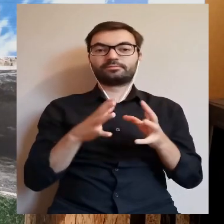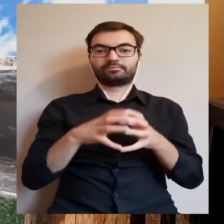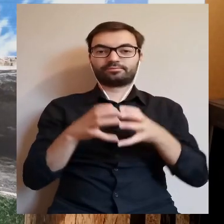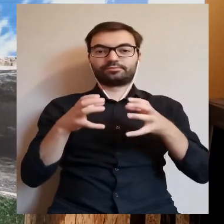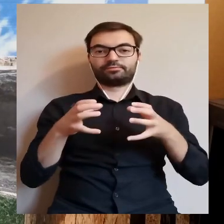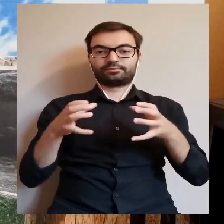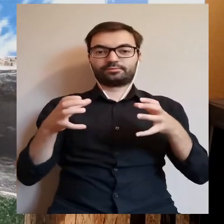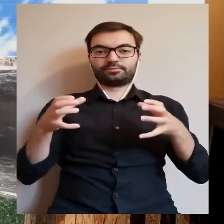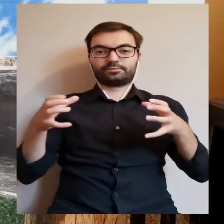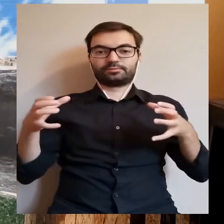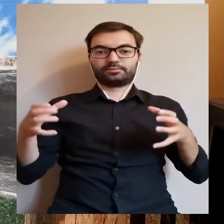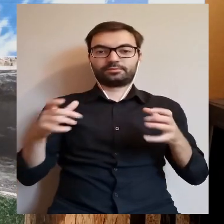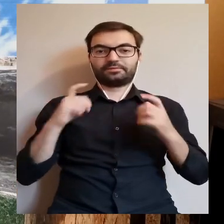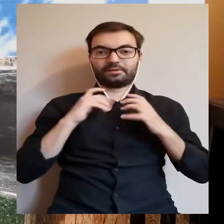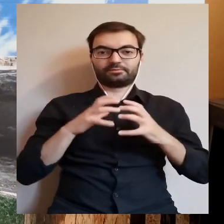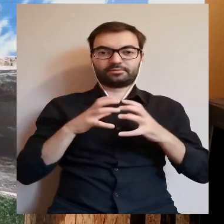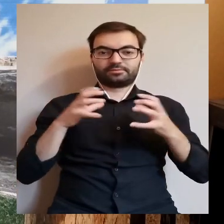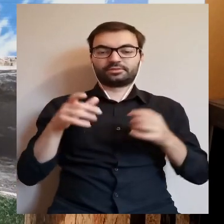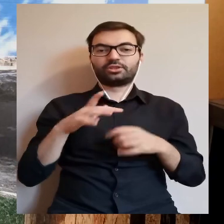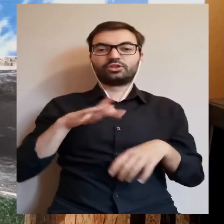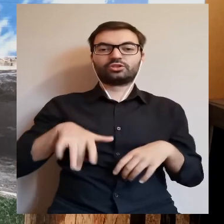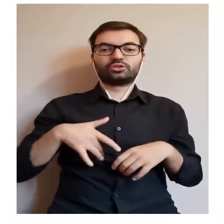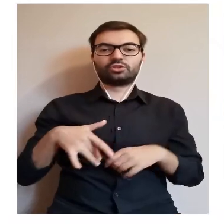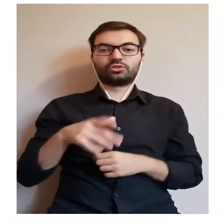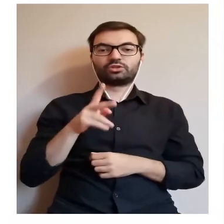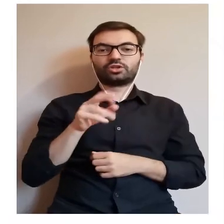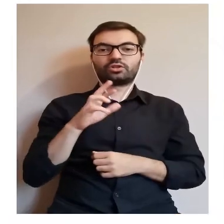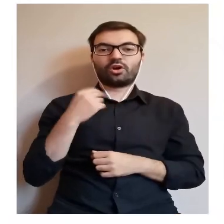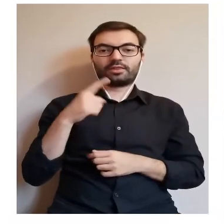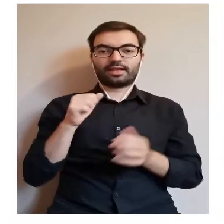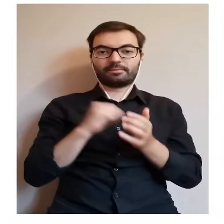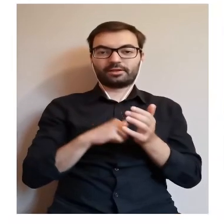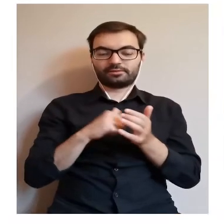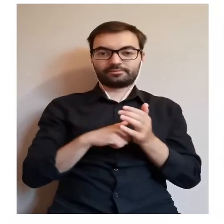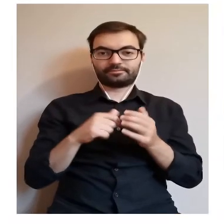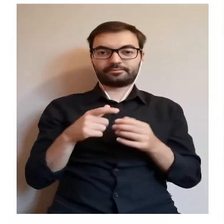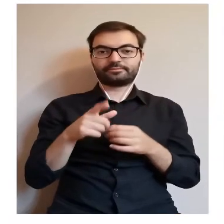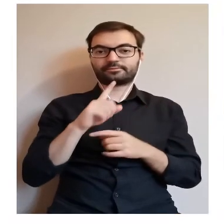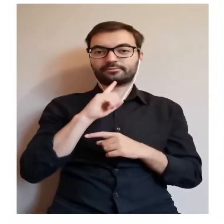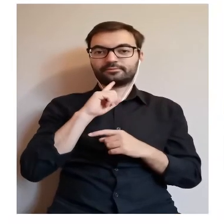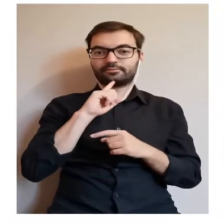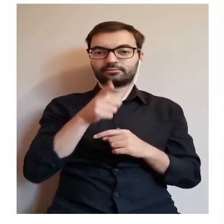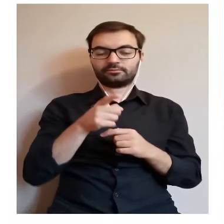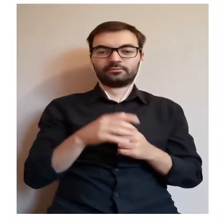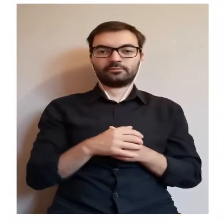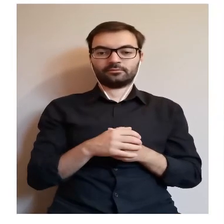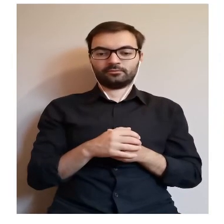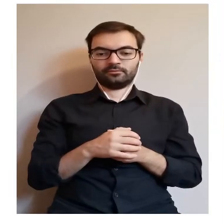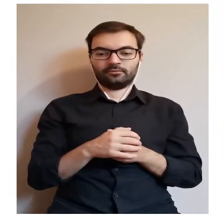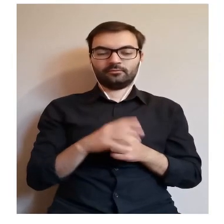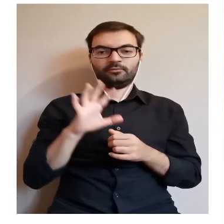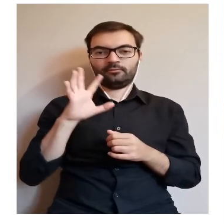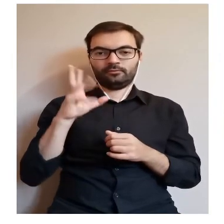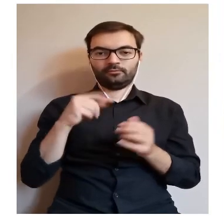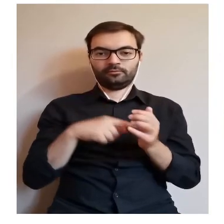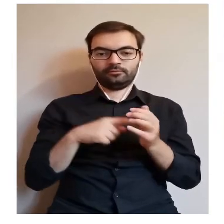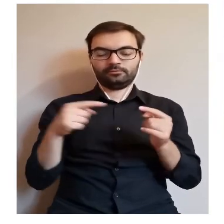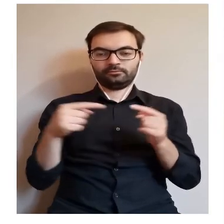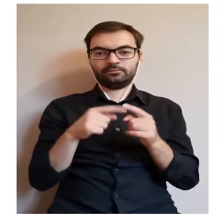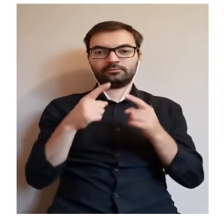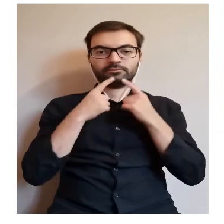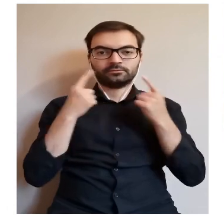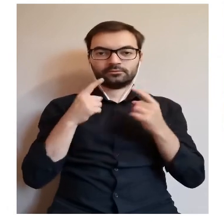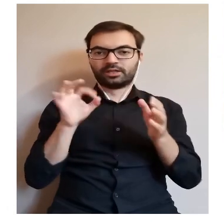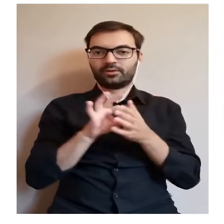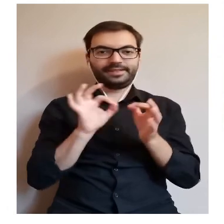został rozbudowany. Książę Konrad Mazowiecki wydał taki nakaz. Zresztą to bardzo ładnie